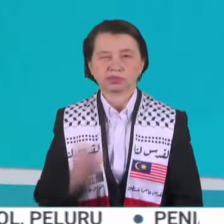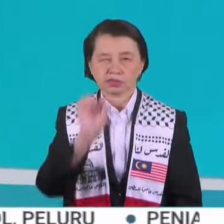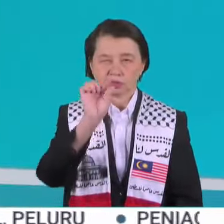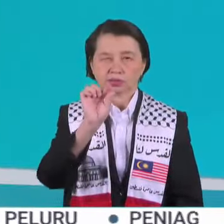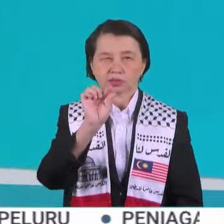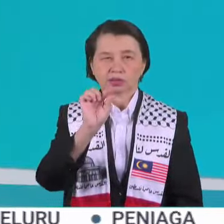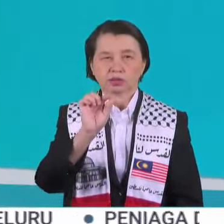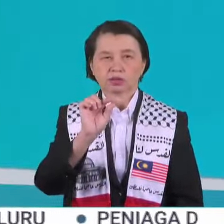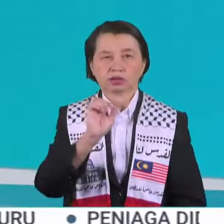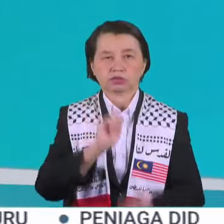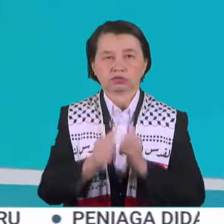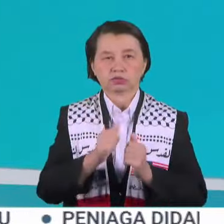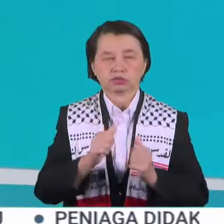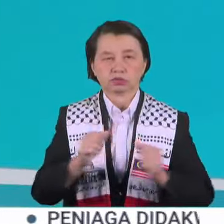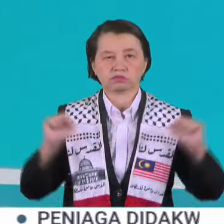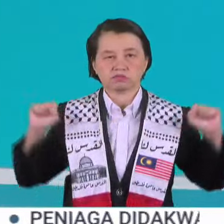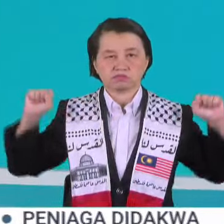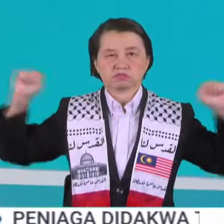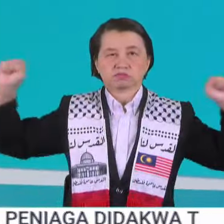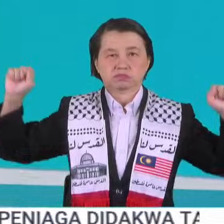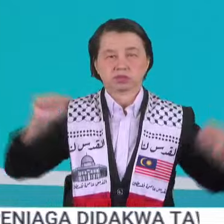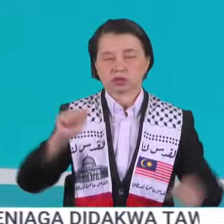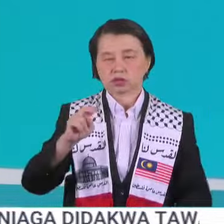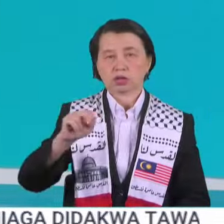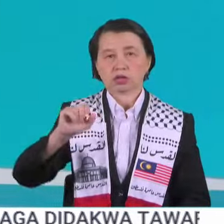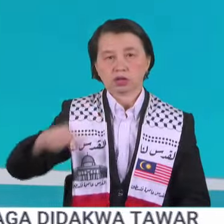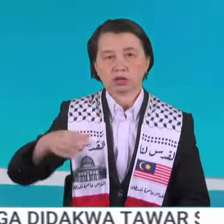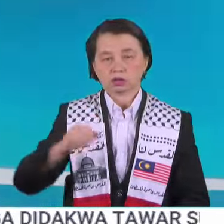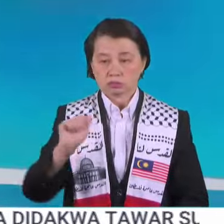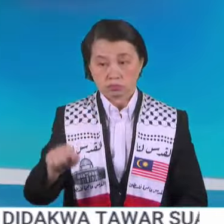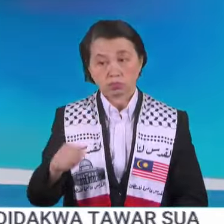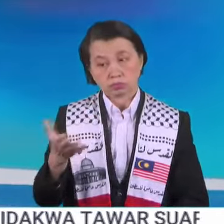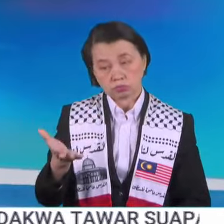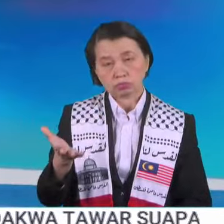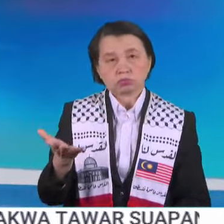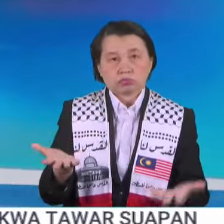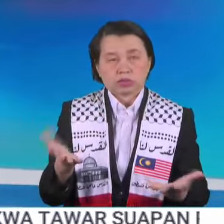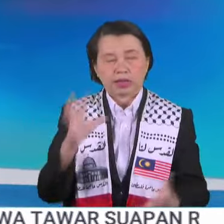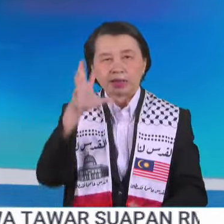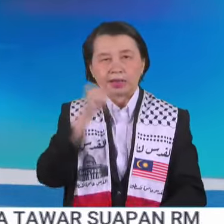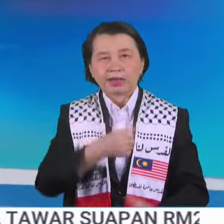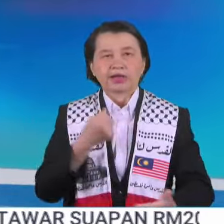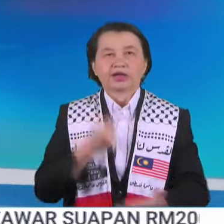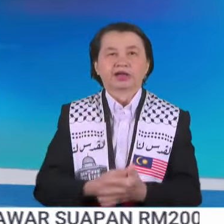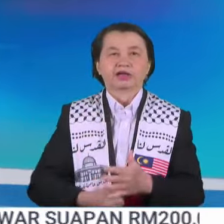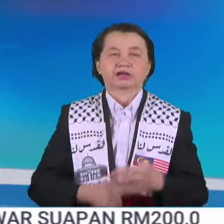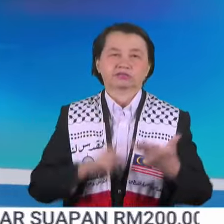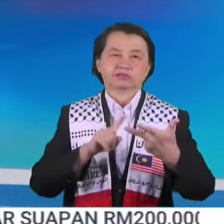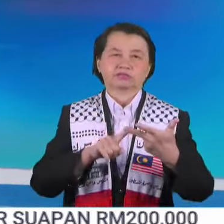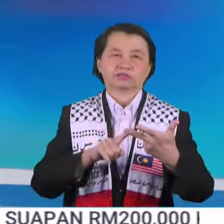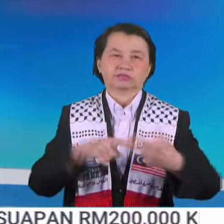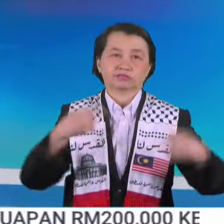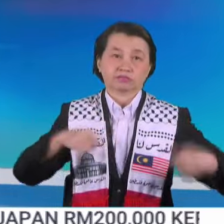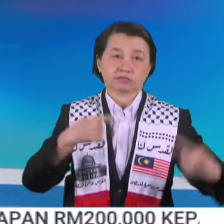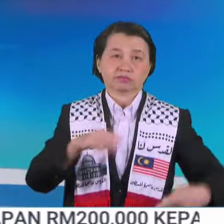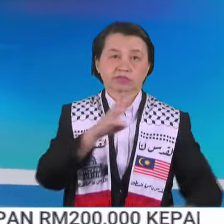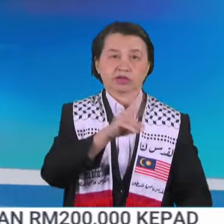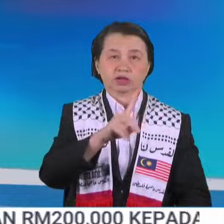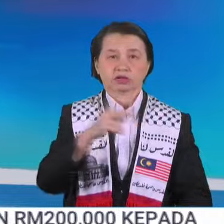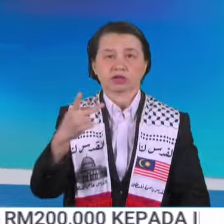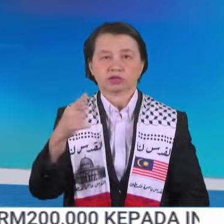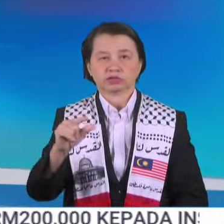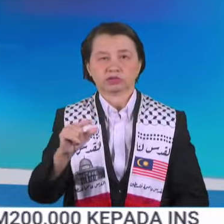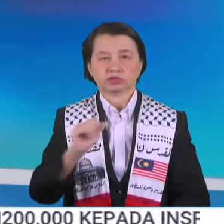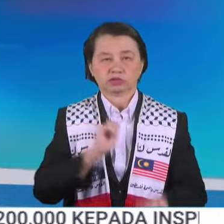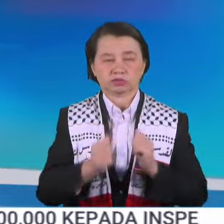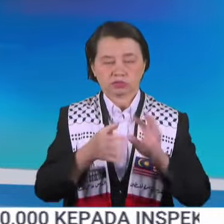Sedikit perkembangan sukan, Badang Negara Muhammad Anik Kasdan memiliki potensi besar meskipun terlepas pingat gangsa saingan 61 kg